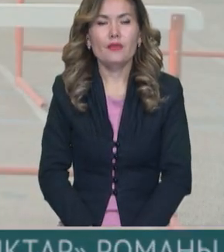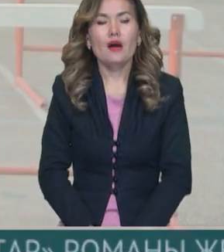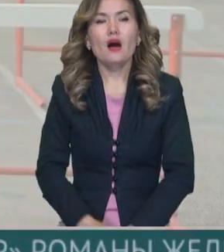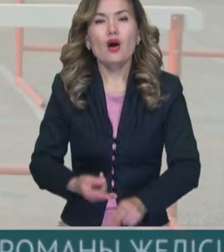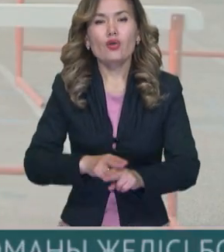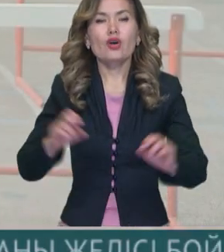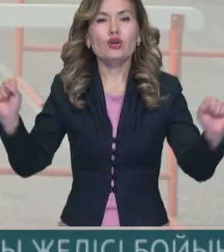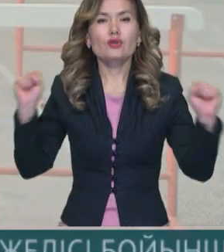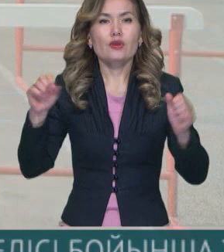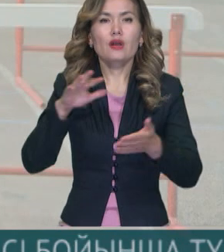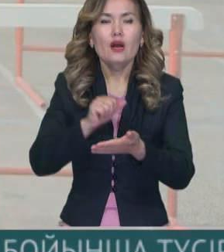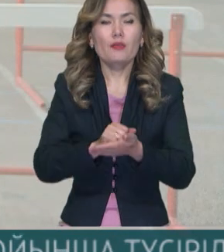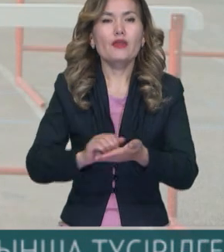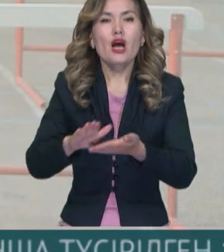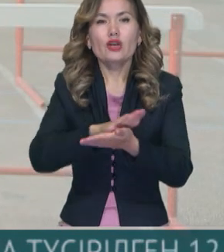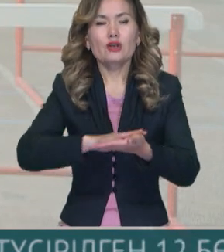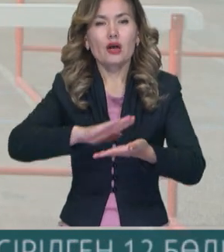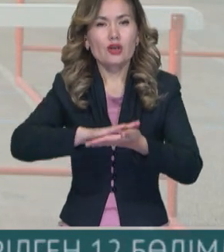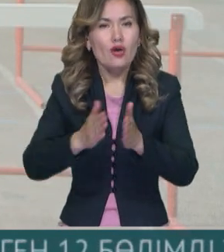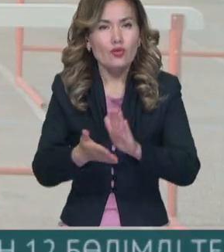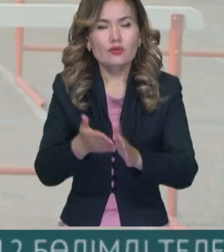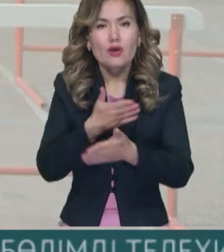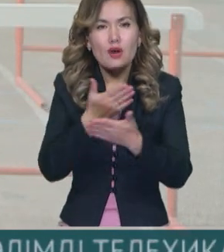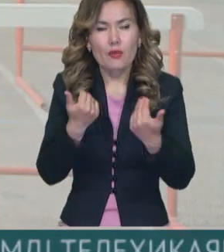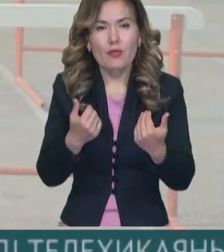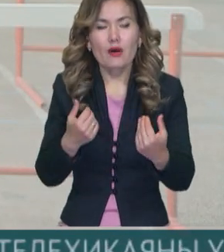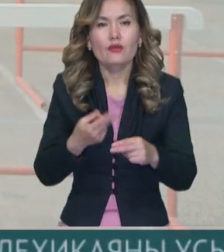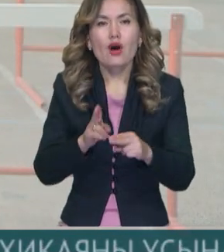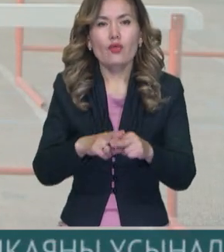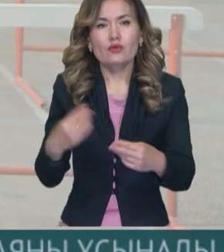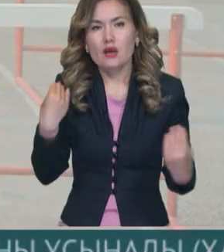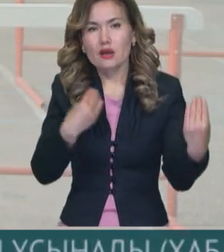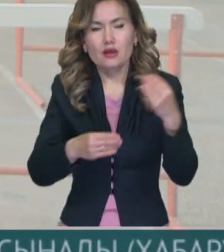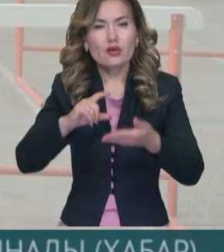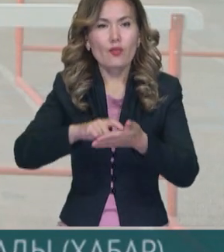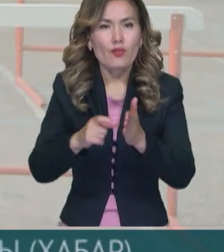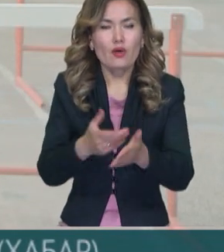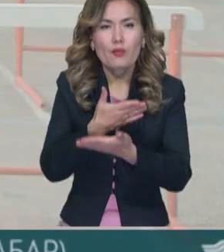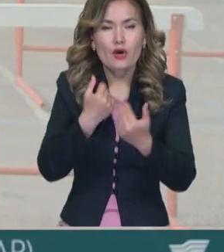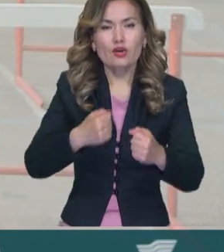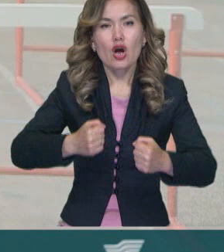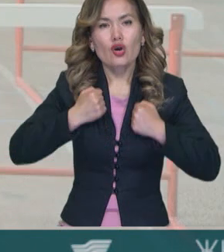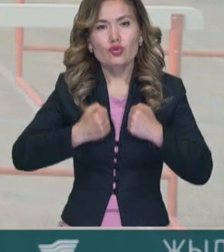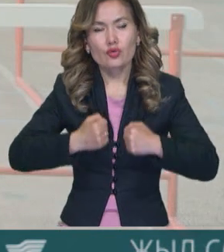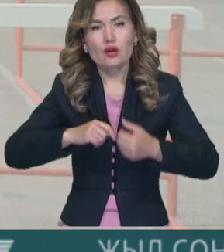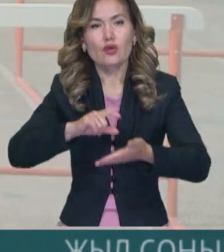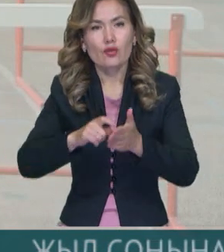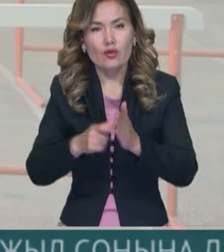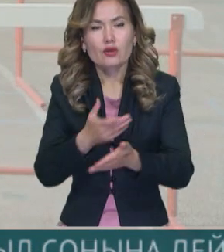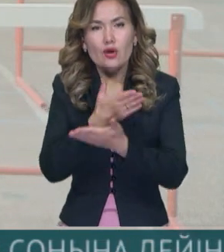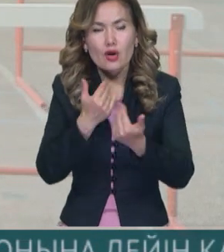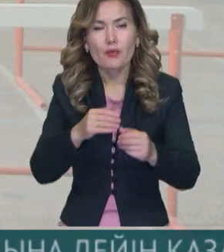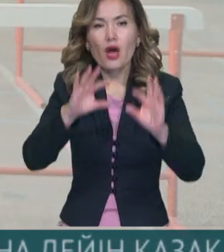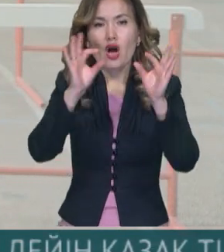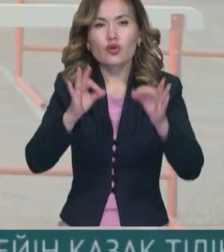Мұнда спортпен айналысуға ешқандай жағдай жасалмаған. Киім шешетін бөлме быт-шыт болып жатыр. Жуынатын орын атымен жоқ. Енді күзден бастап